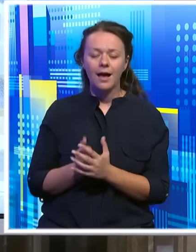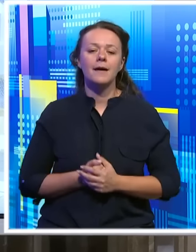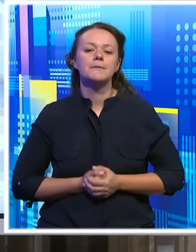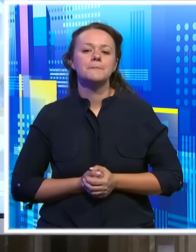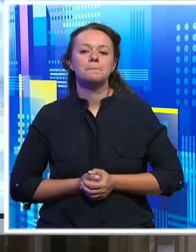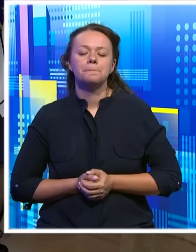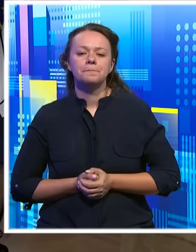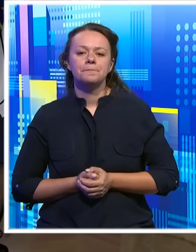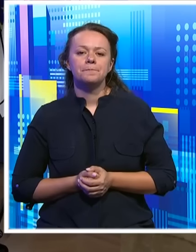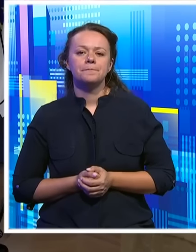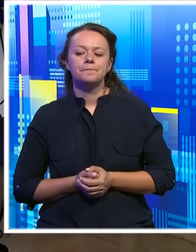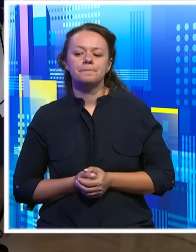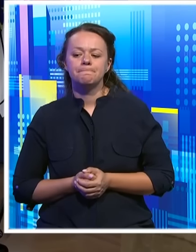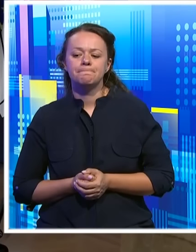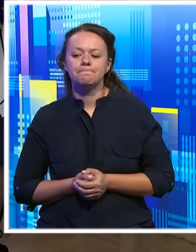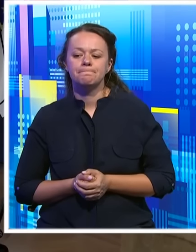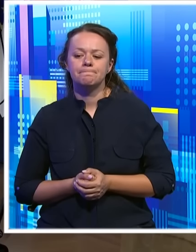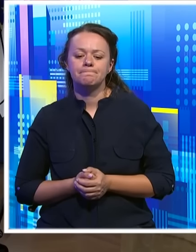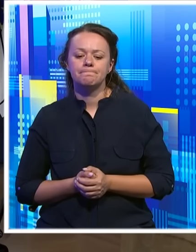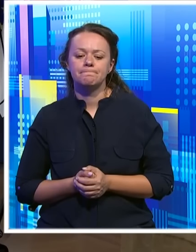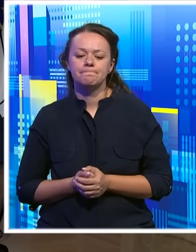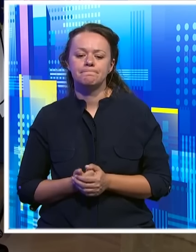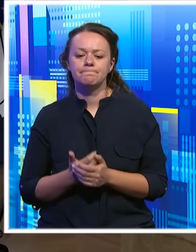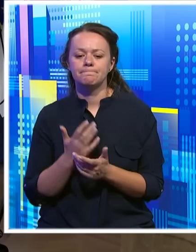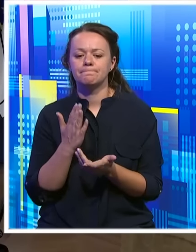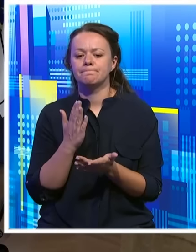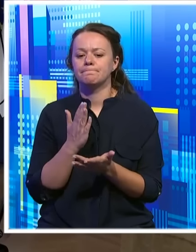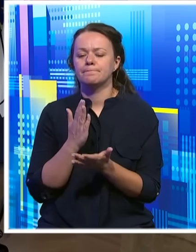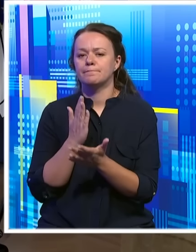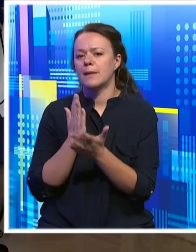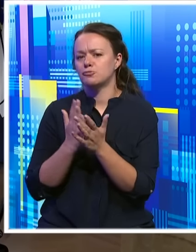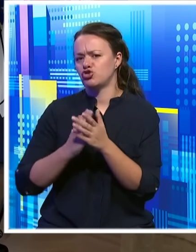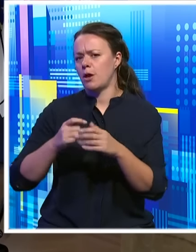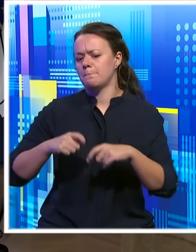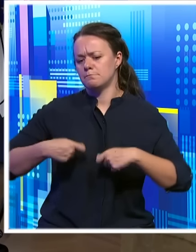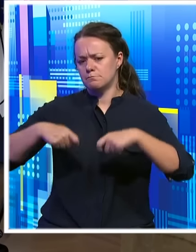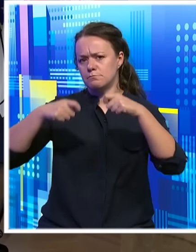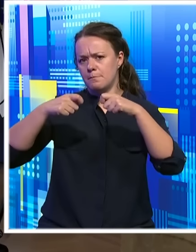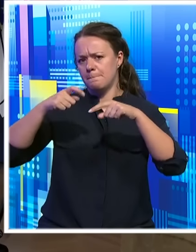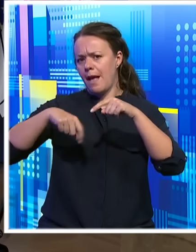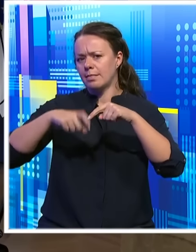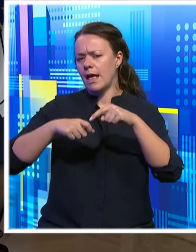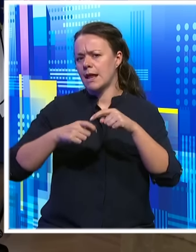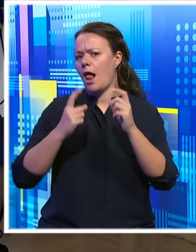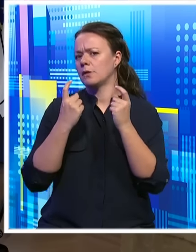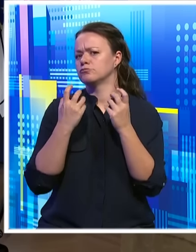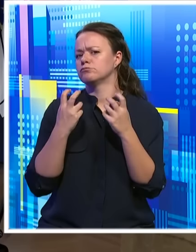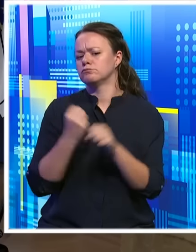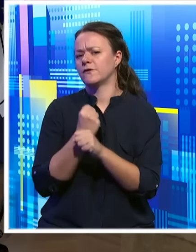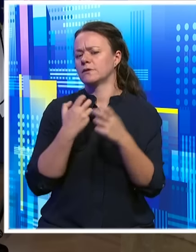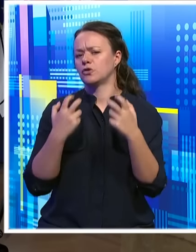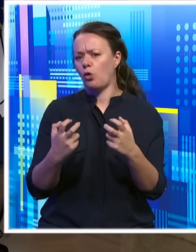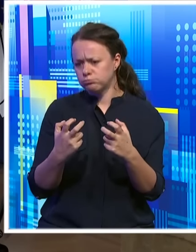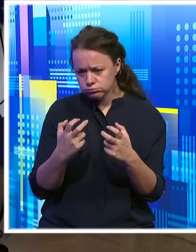okviru, ono će biti od stalnog materijala, naravno, i bit će tu kao galerija od 6000 kvadrata